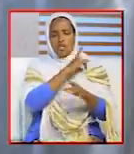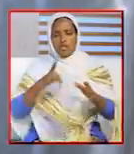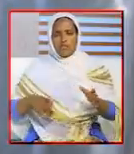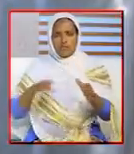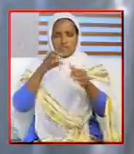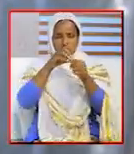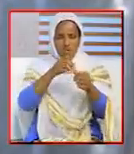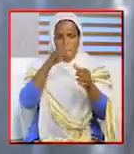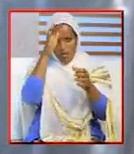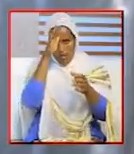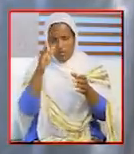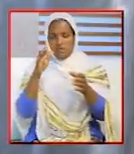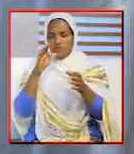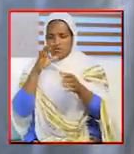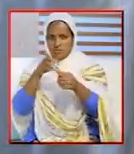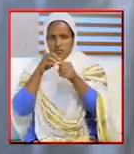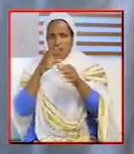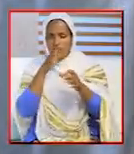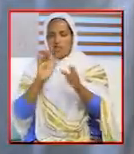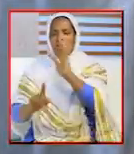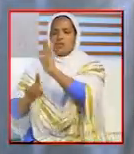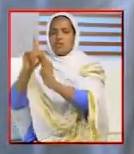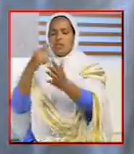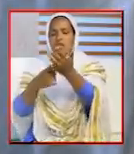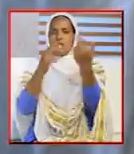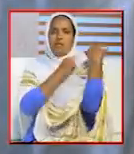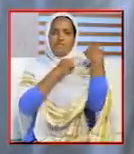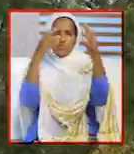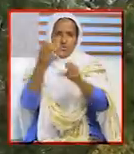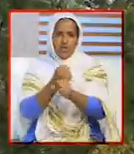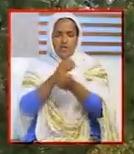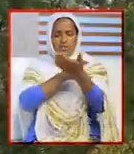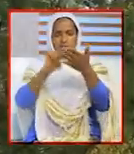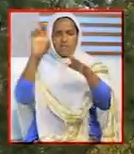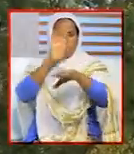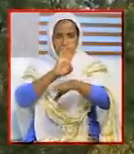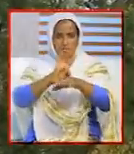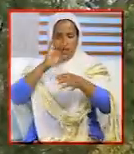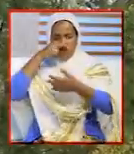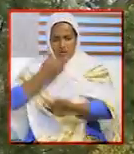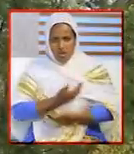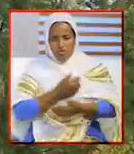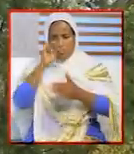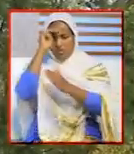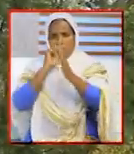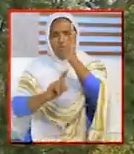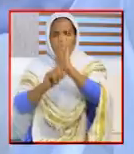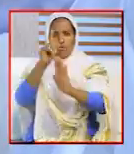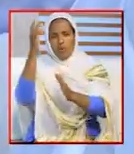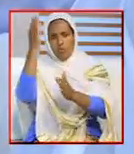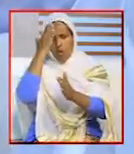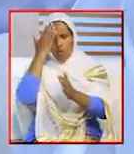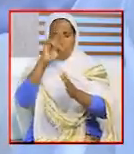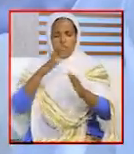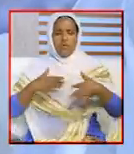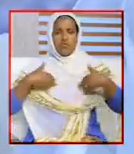ክርስትና አባት፣ ክርስትና እናት፣ አሳዳጊ ይወስዳል ያንን ኃላፊነት። ቅድስት ቤተክርስቲያን ሕፃናትን በጥበብ ለማሳደግ